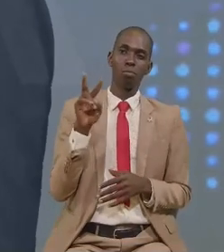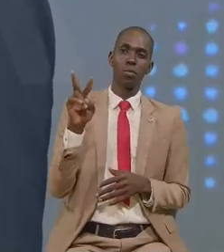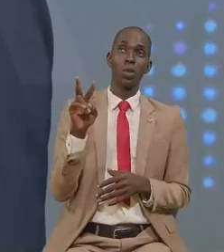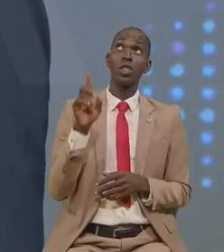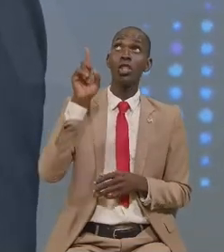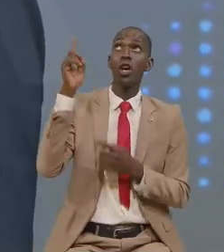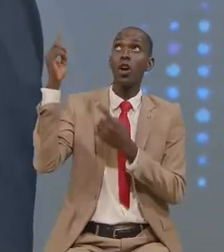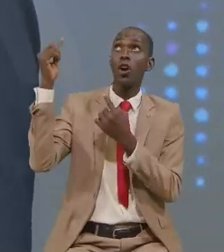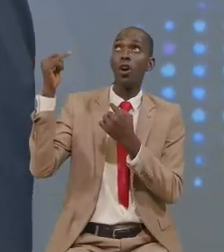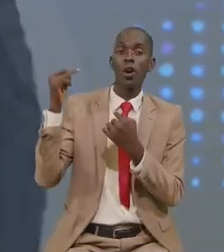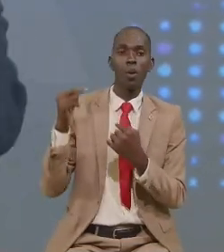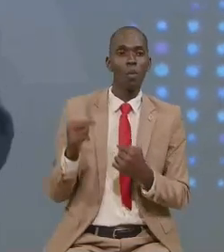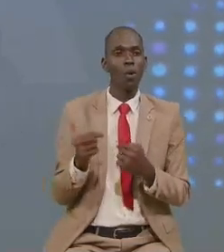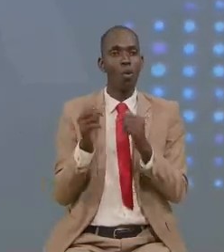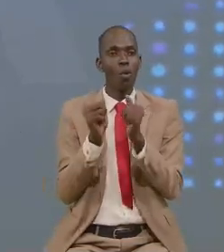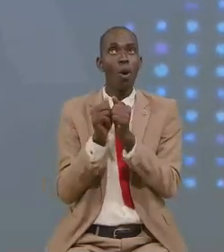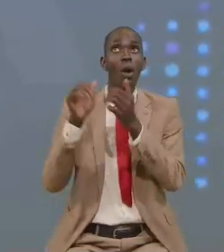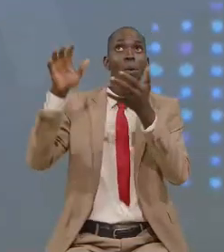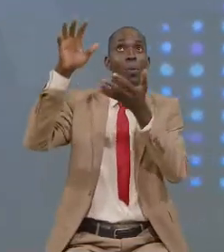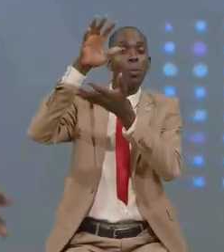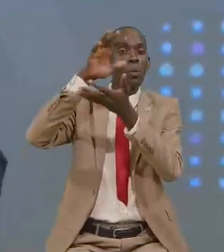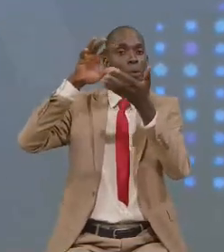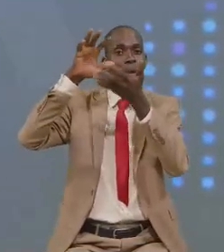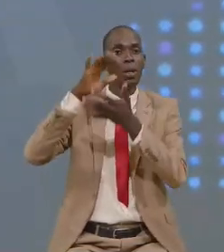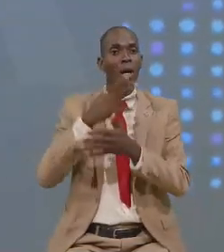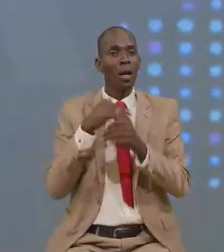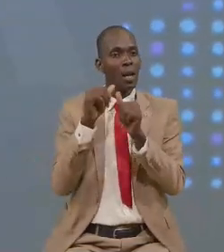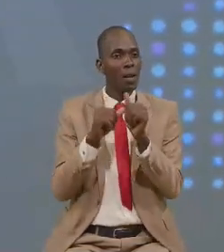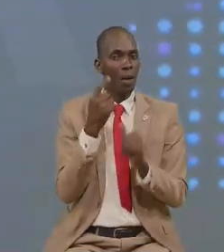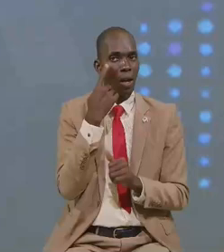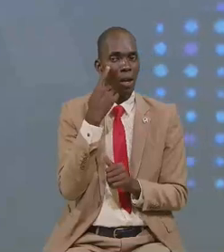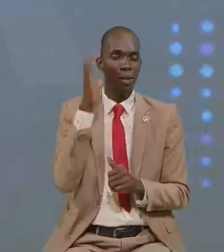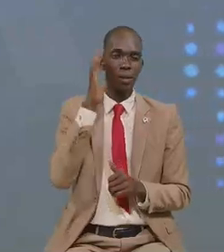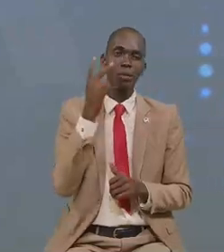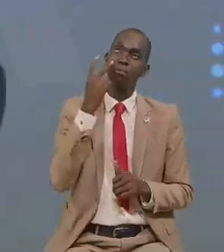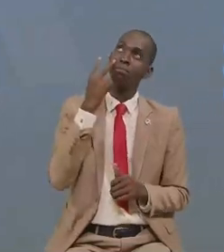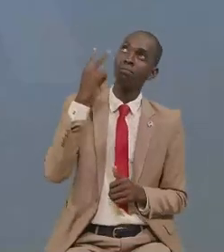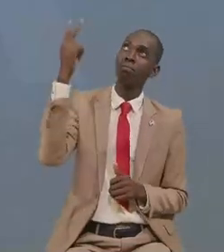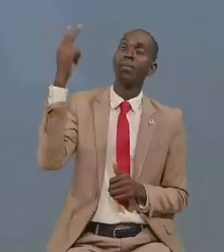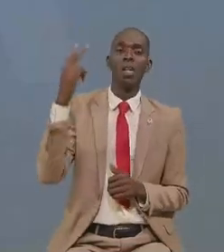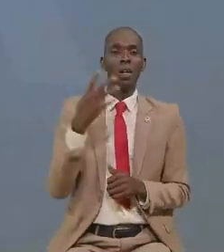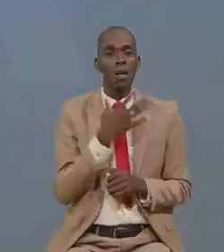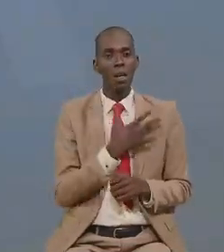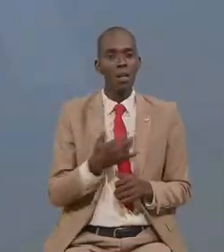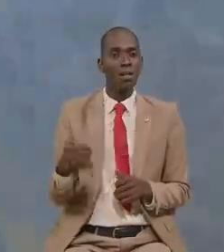les nuées, et tout œil le verra, même ceux qui l'ont